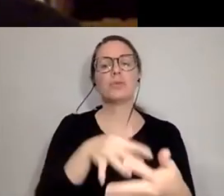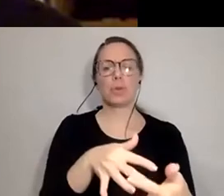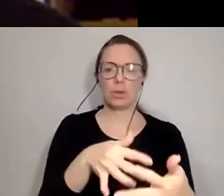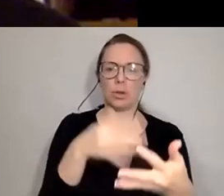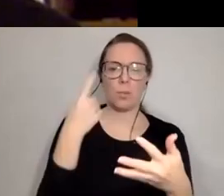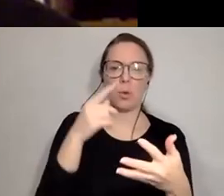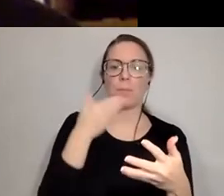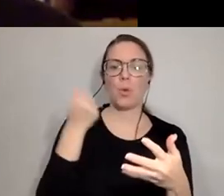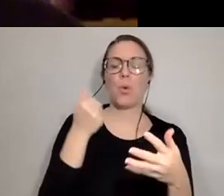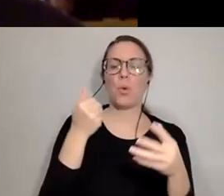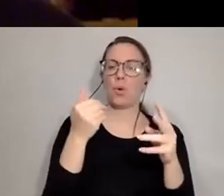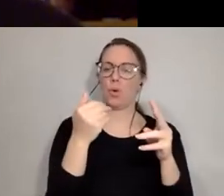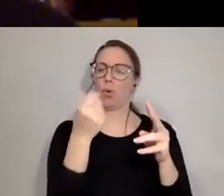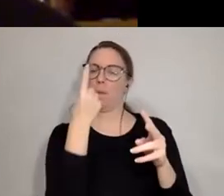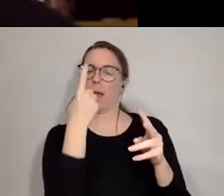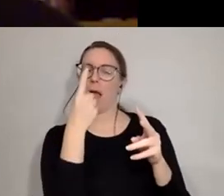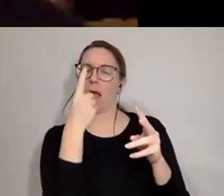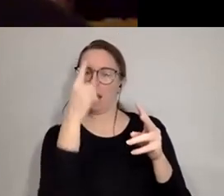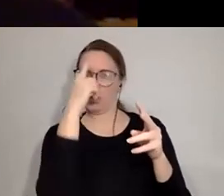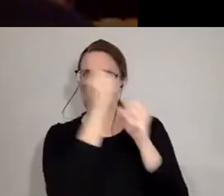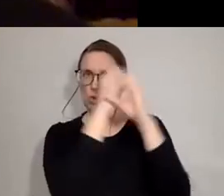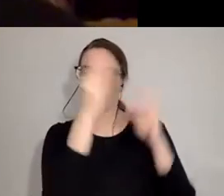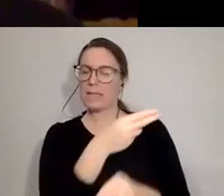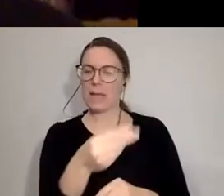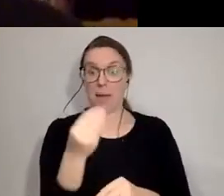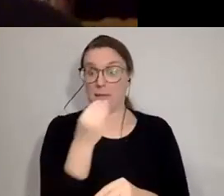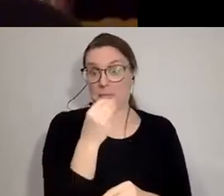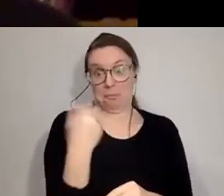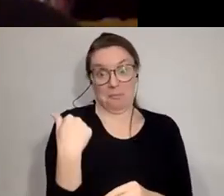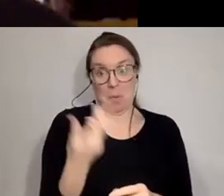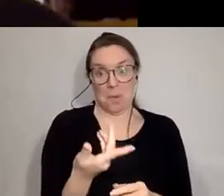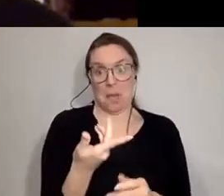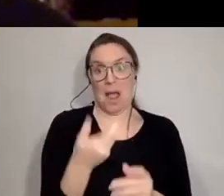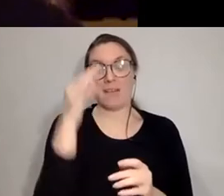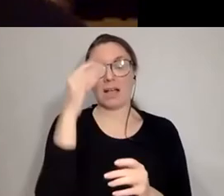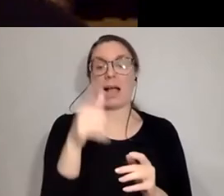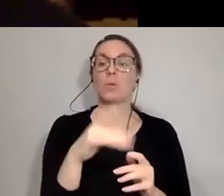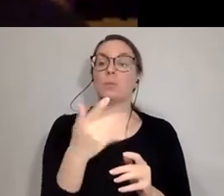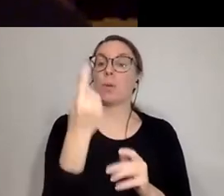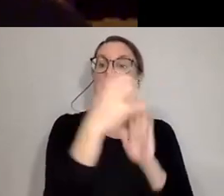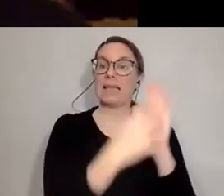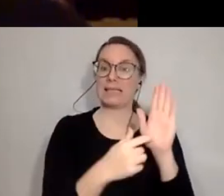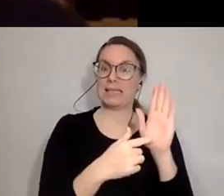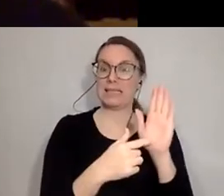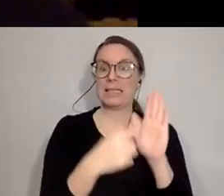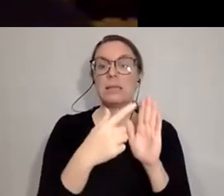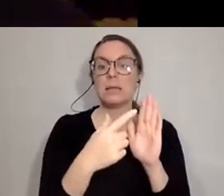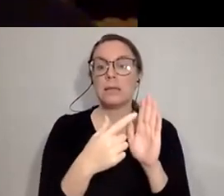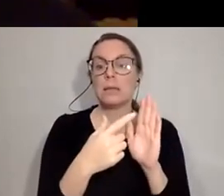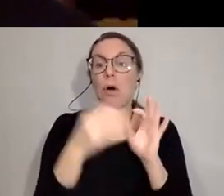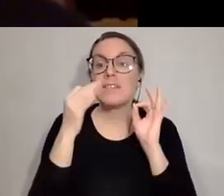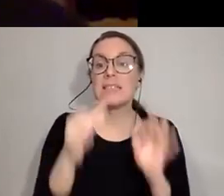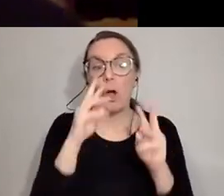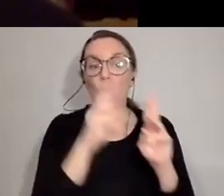qui est une fonction relativement récente finalement en France puisque le premier texte de loi qu'il institue de façon officielle,'est un texte de loi de 2018. Donc vous voyez,